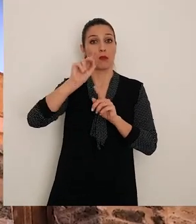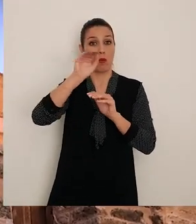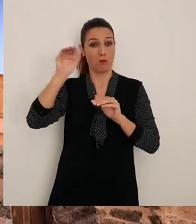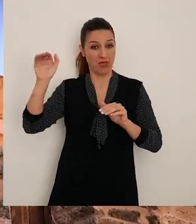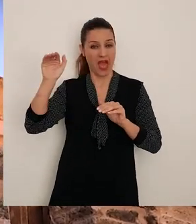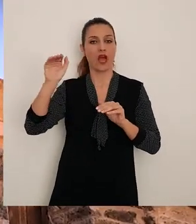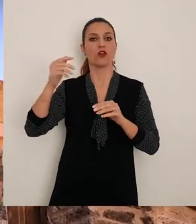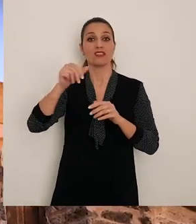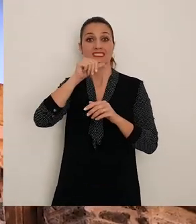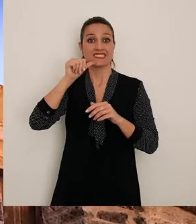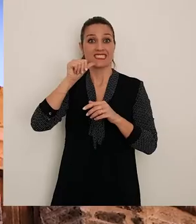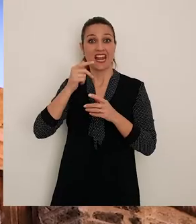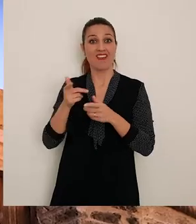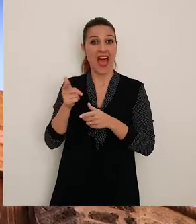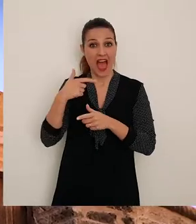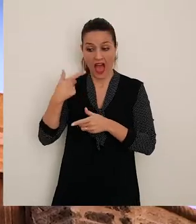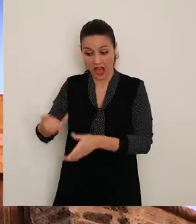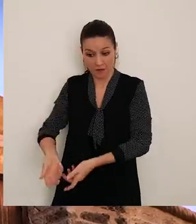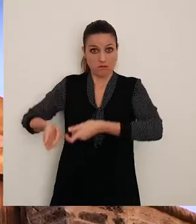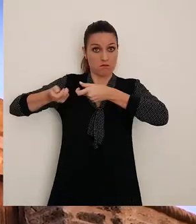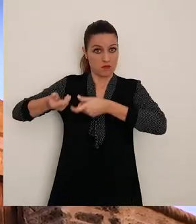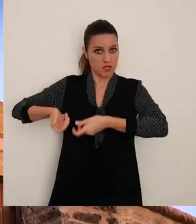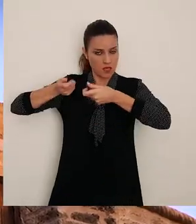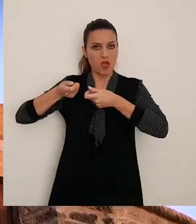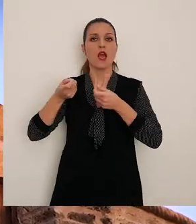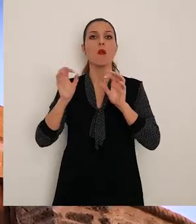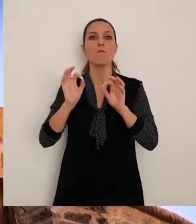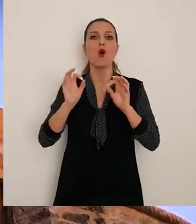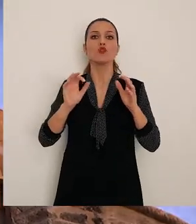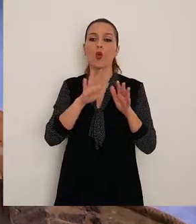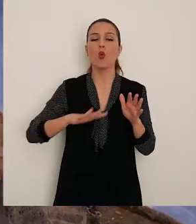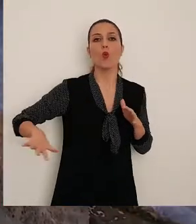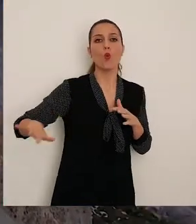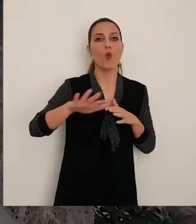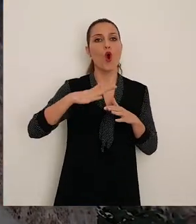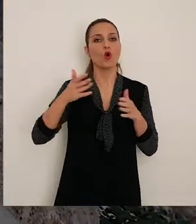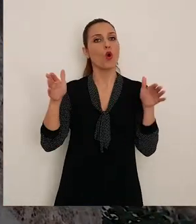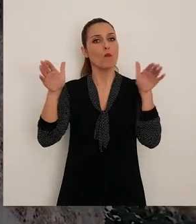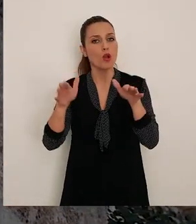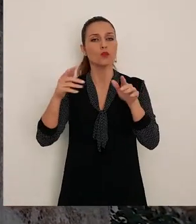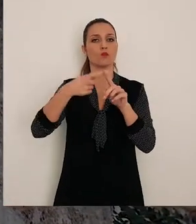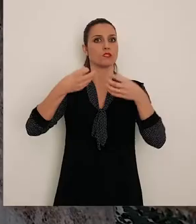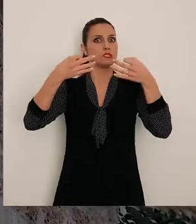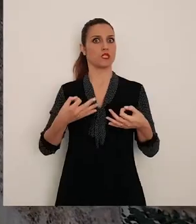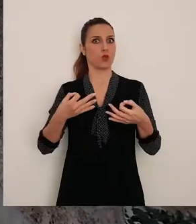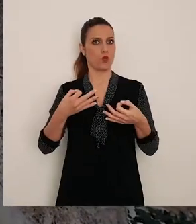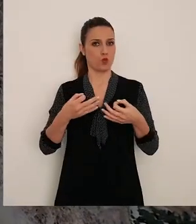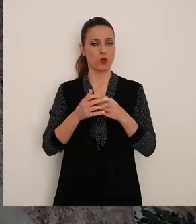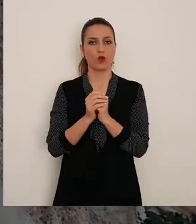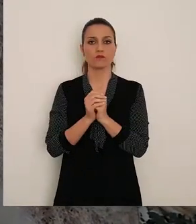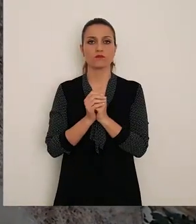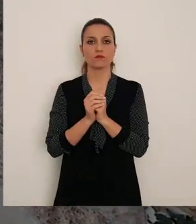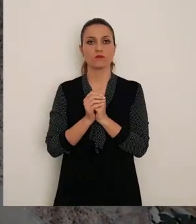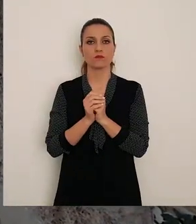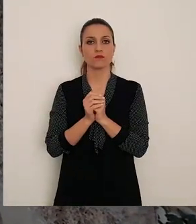piano in caso di assedio denota come il castello di Corigliano d'Otranto fosse un tempo un luogo molto protetto e sicuro.